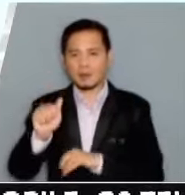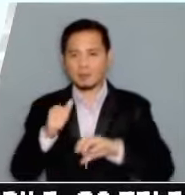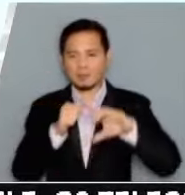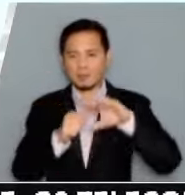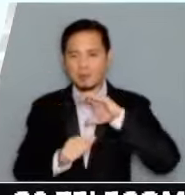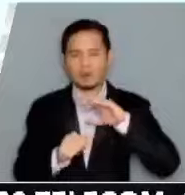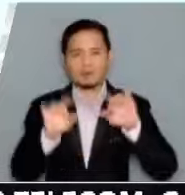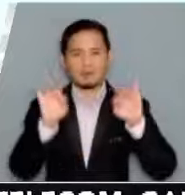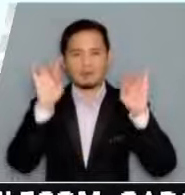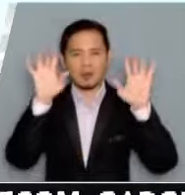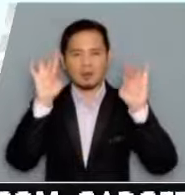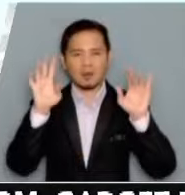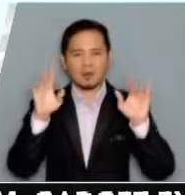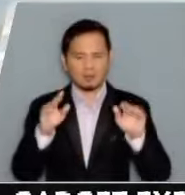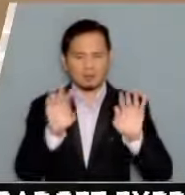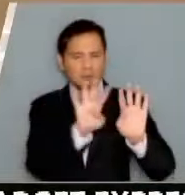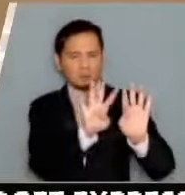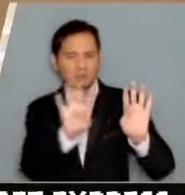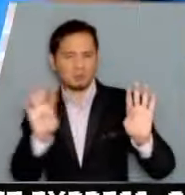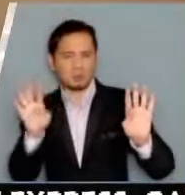court.